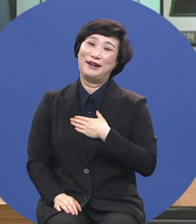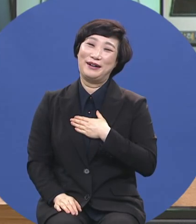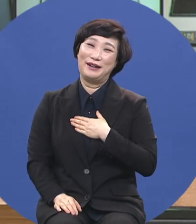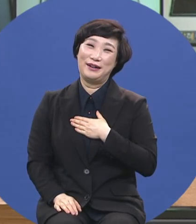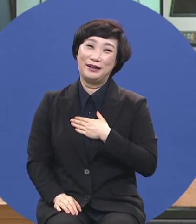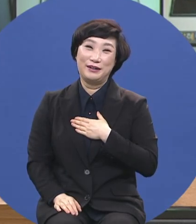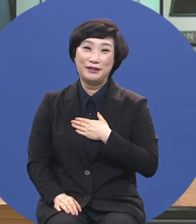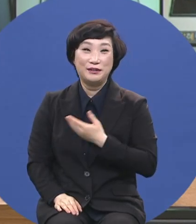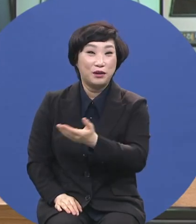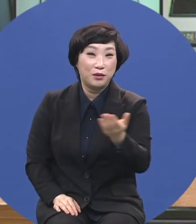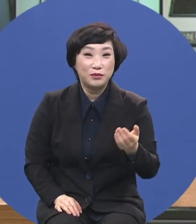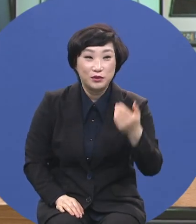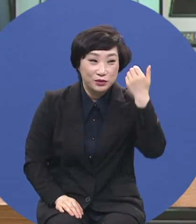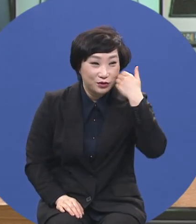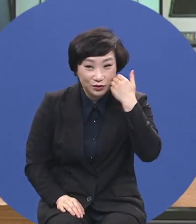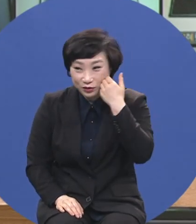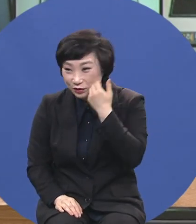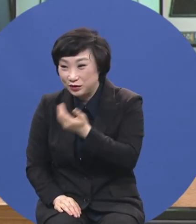누가